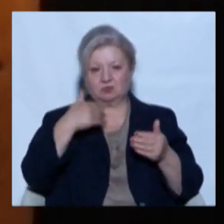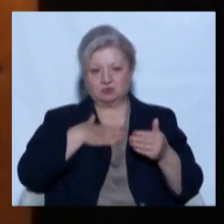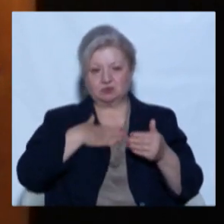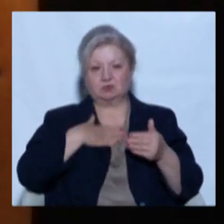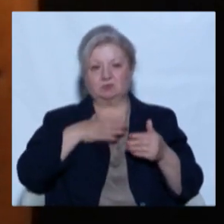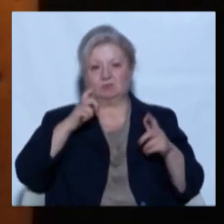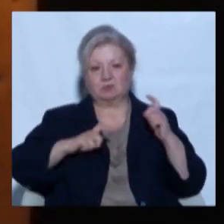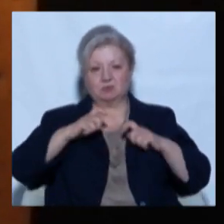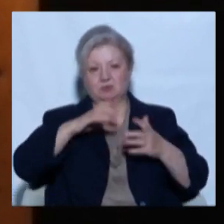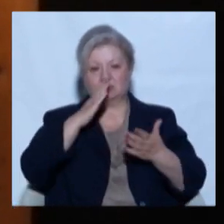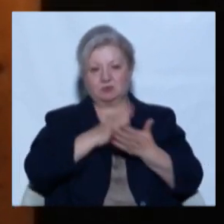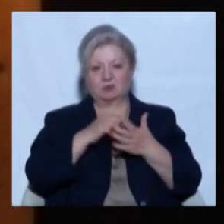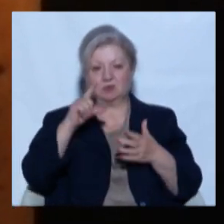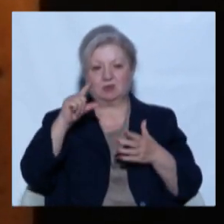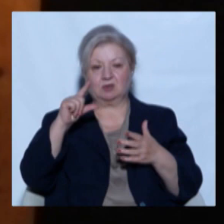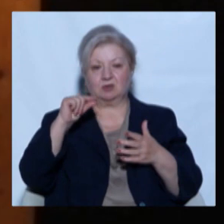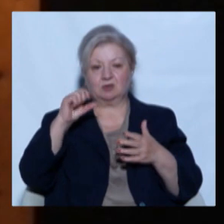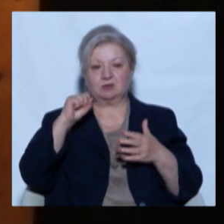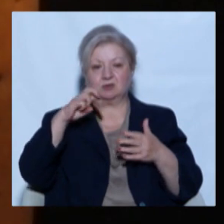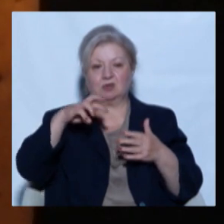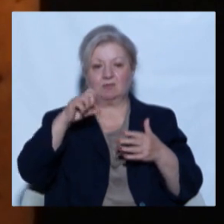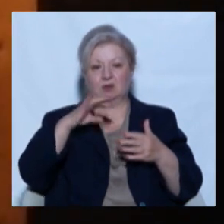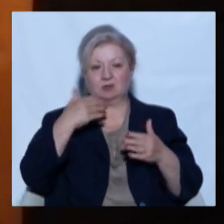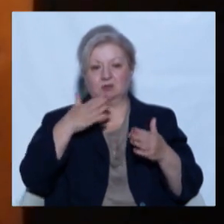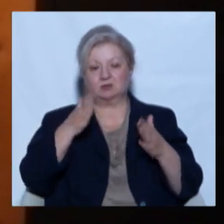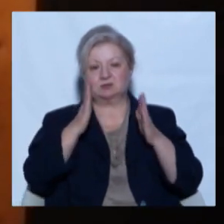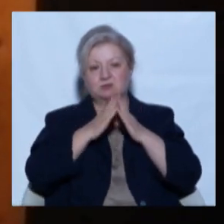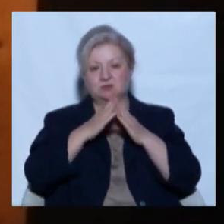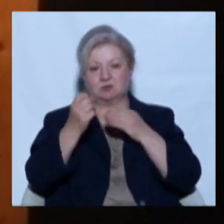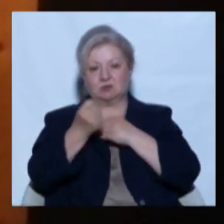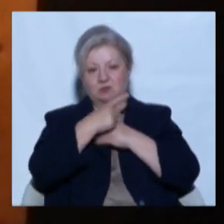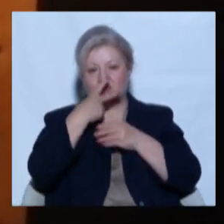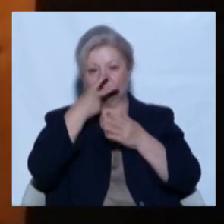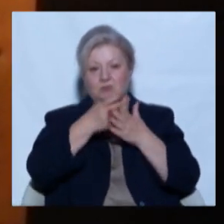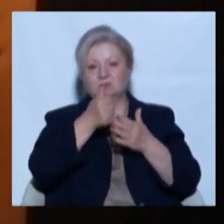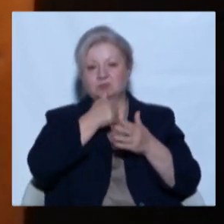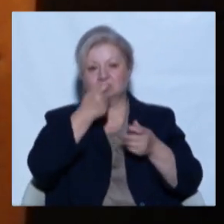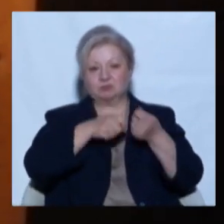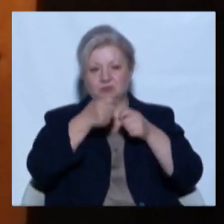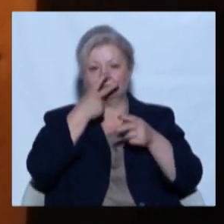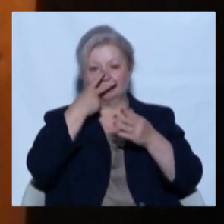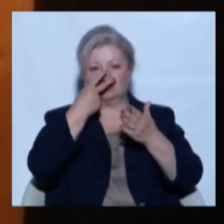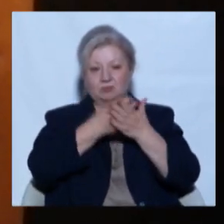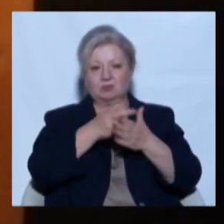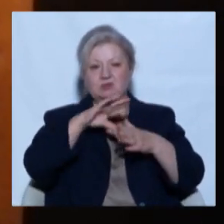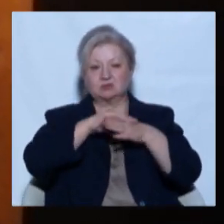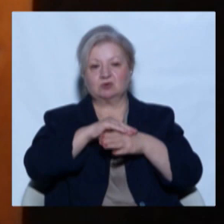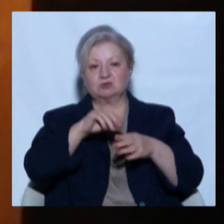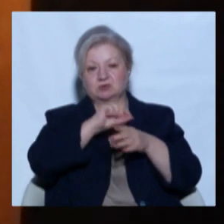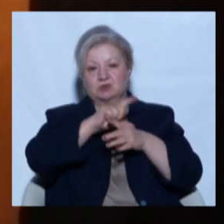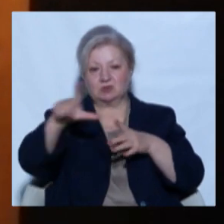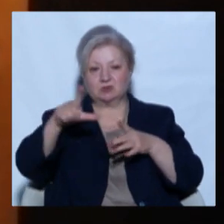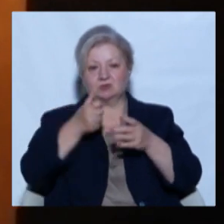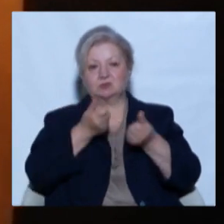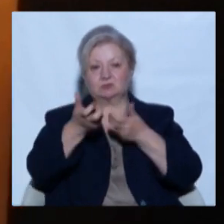თამარ ხუჭუა. წარმოგიდგენთ ტელესკოლის საშინაო დავალებას. ექსპერიმენტის მიზანი იყო სტრობოსკოპული მეთოდით სხეულის აჩქარების